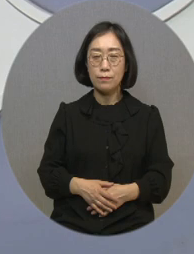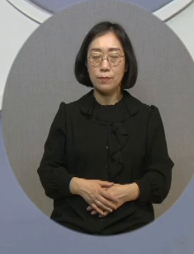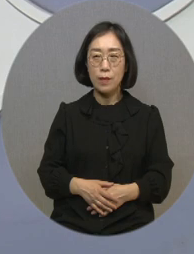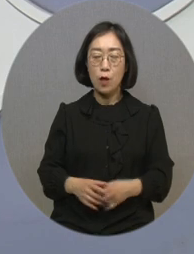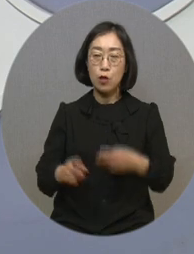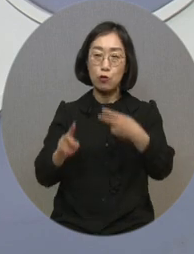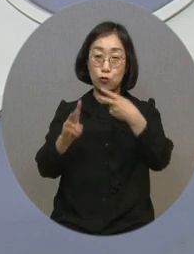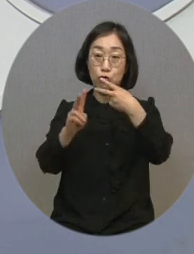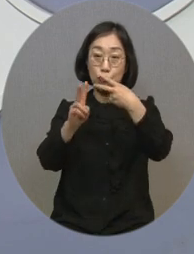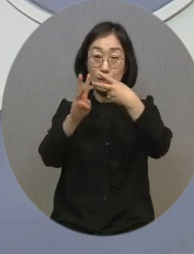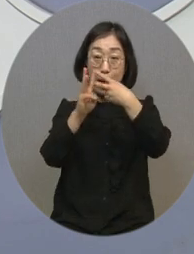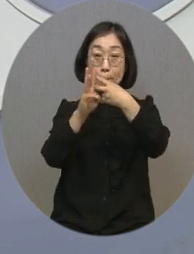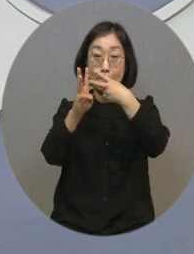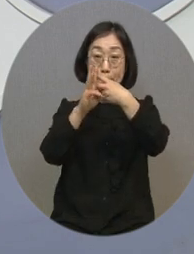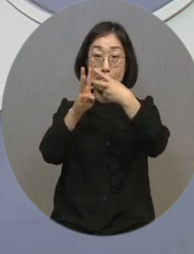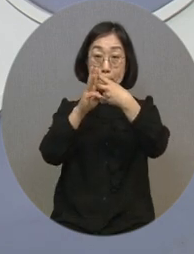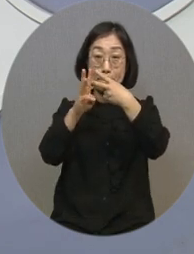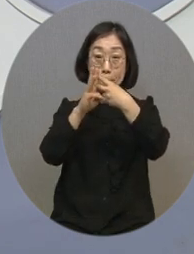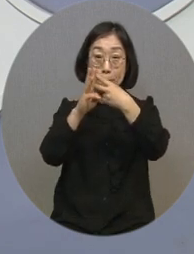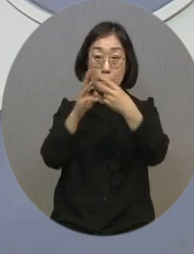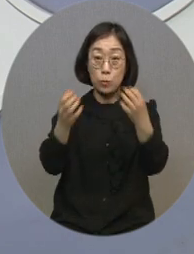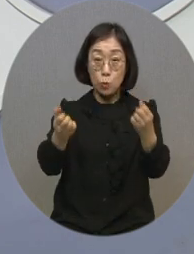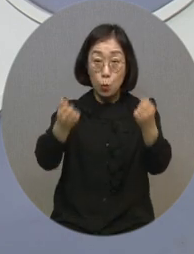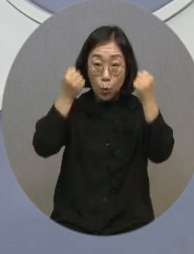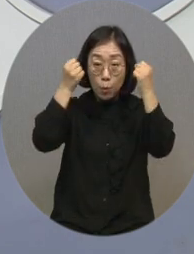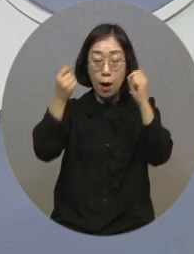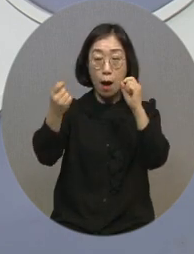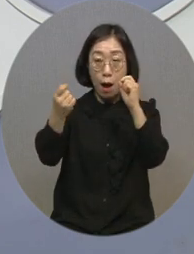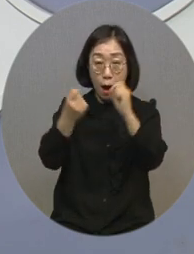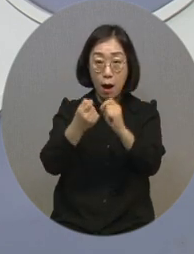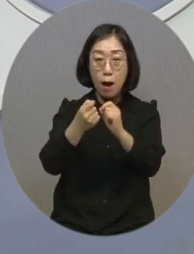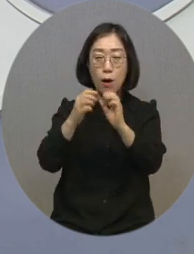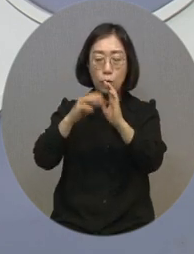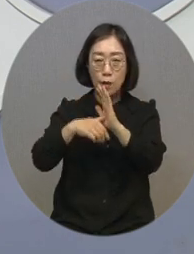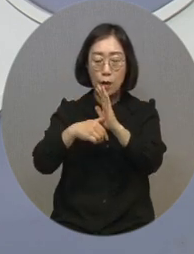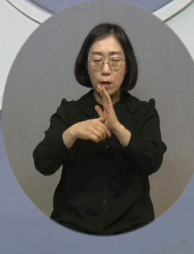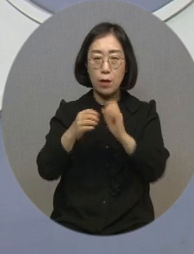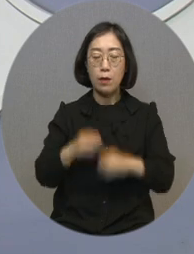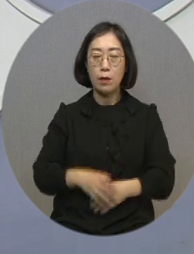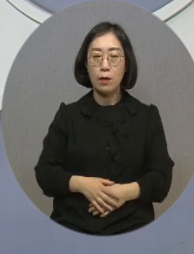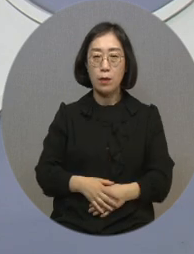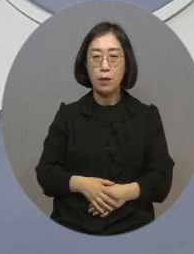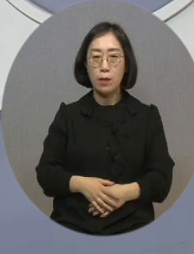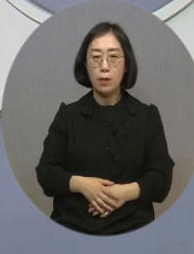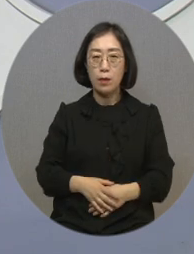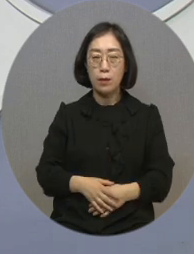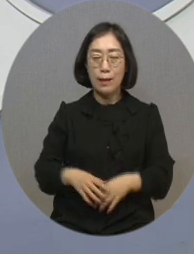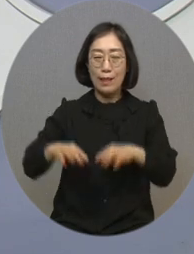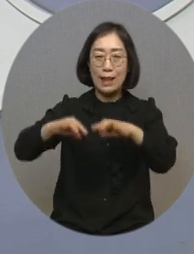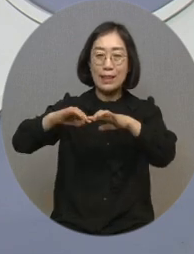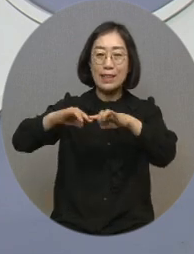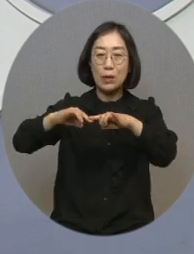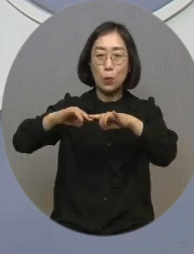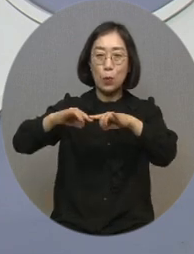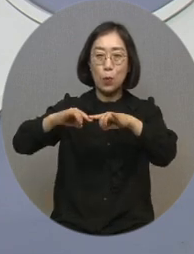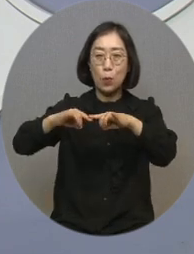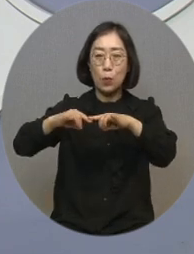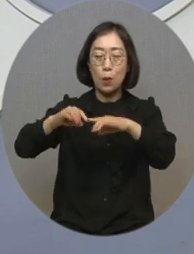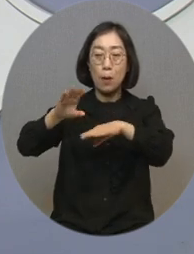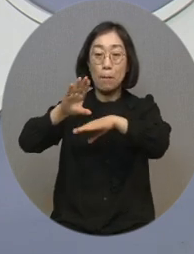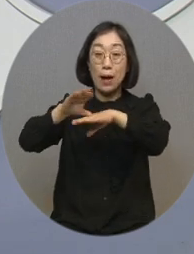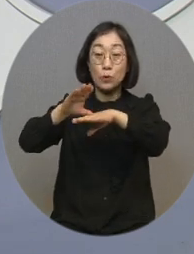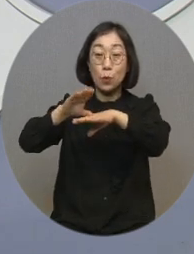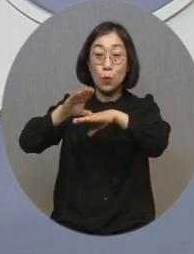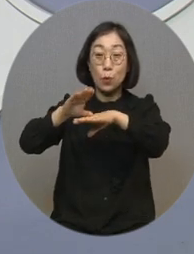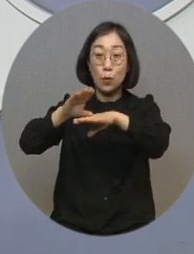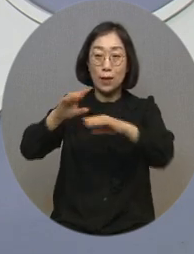중학교 3학년 마칠 무렵에 그 이제 그 지역 방송국 라디오에 잠깐 나간 적이